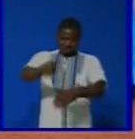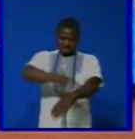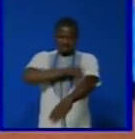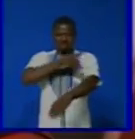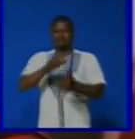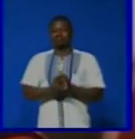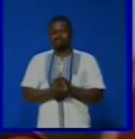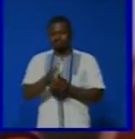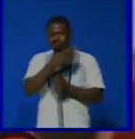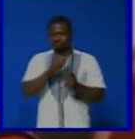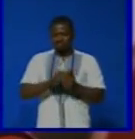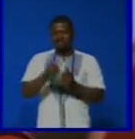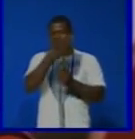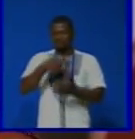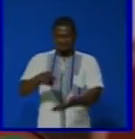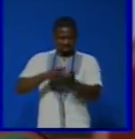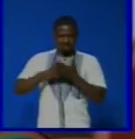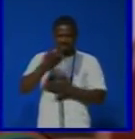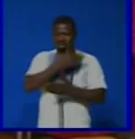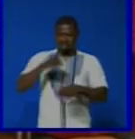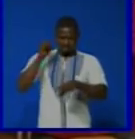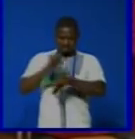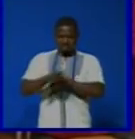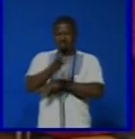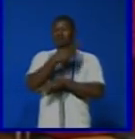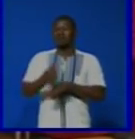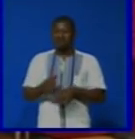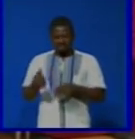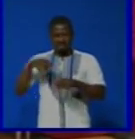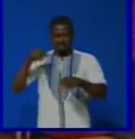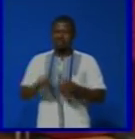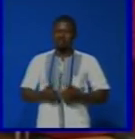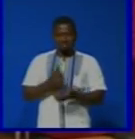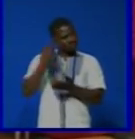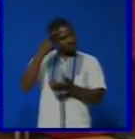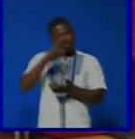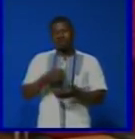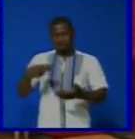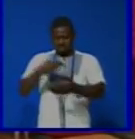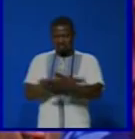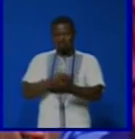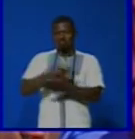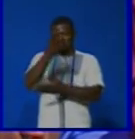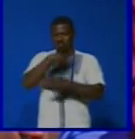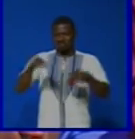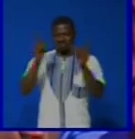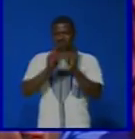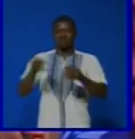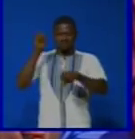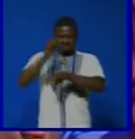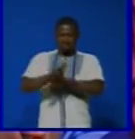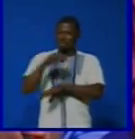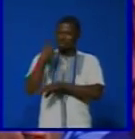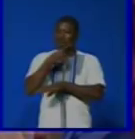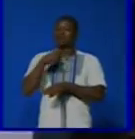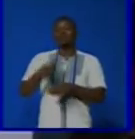des conseils d'usage ont été formulés à l'endroit de ces nouveaux diplômés. Des conseils qui les interpellent